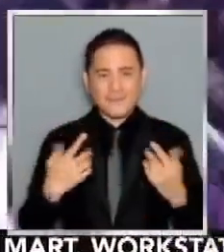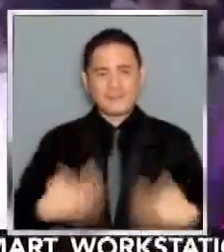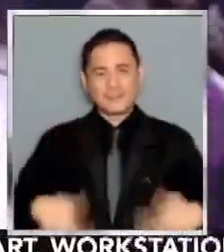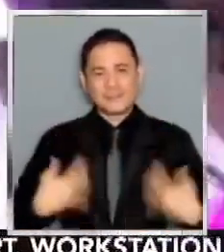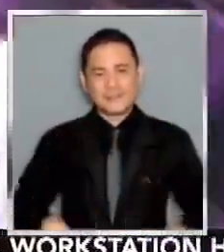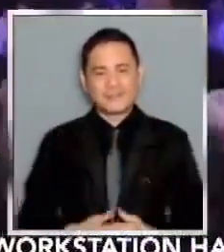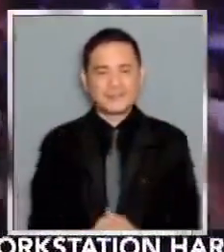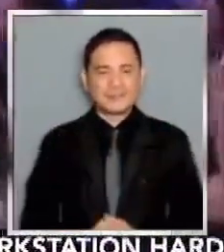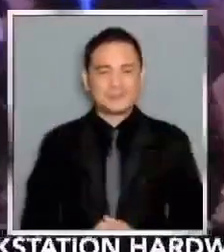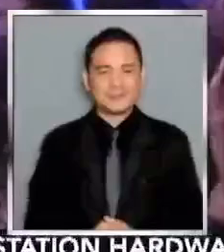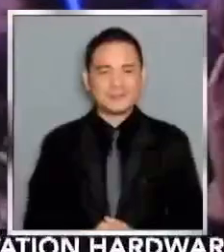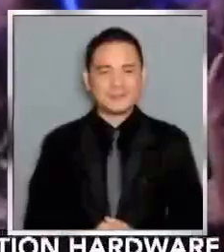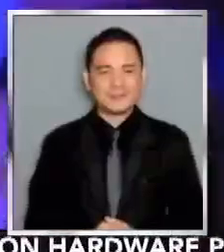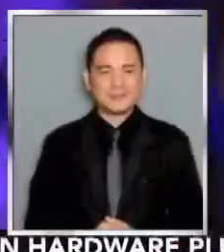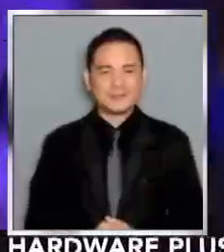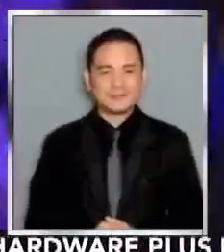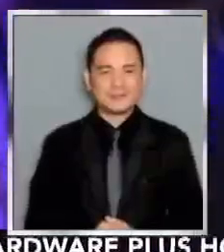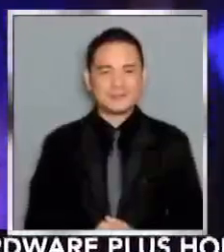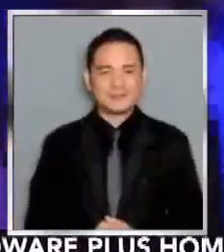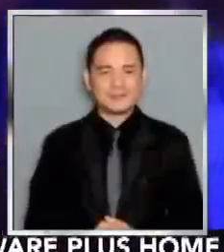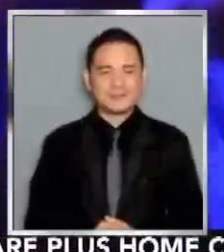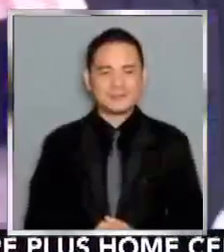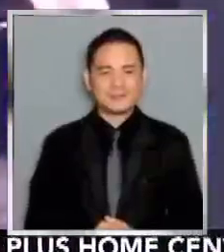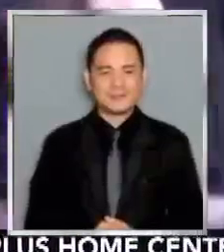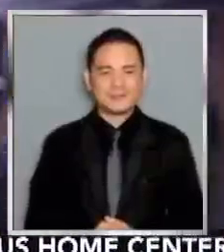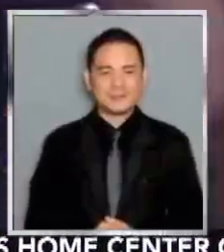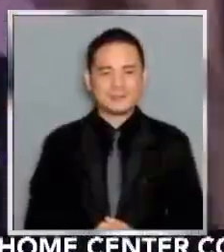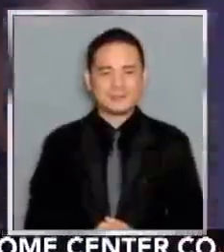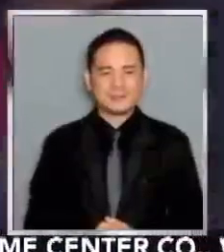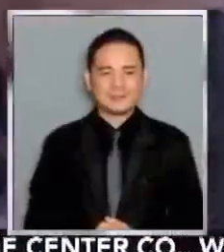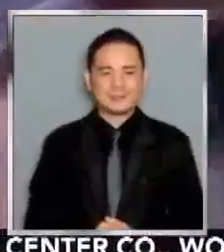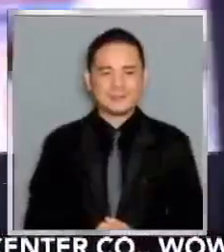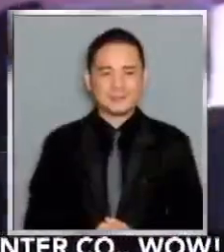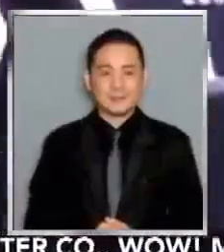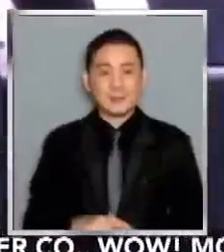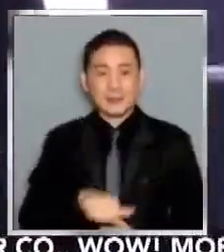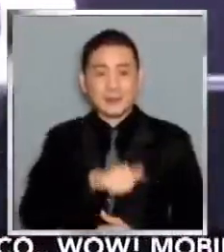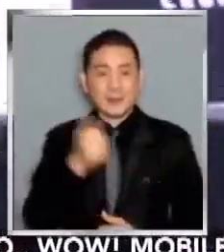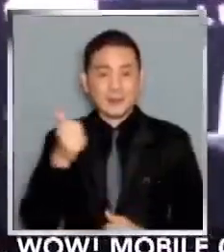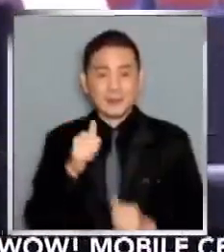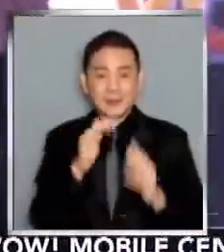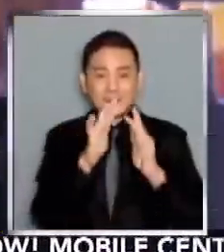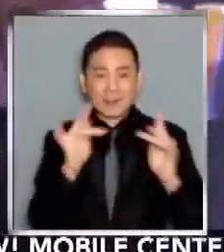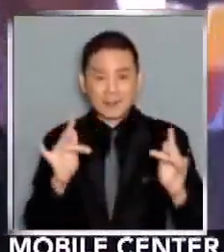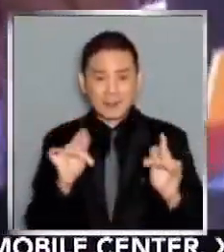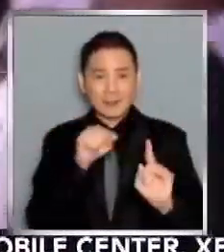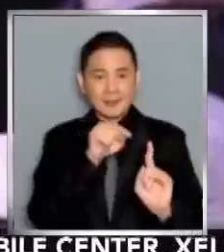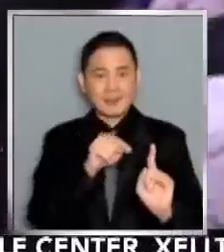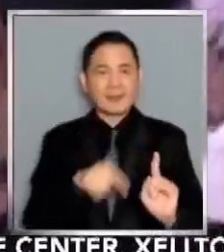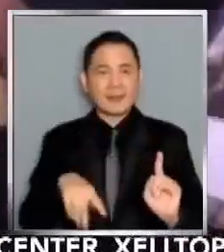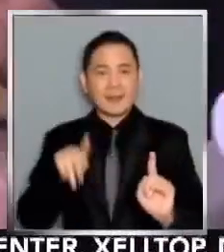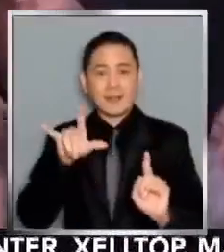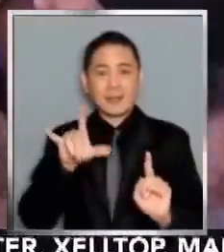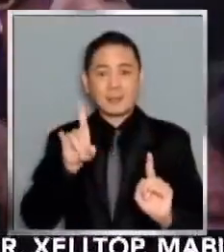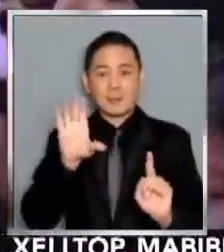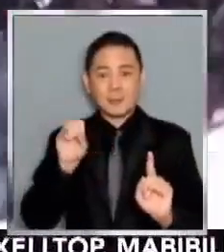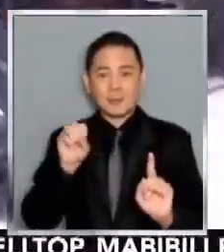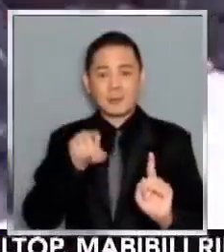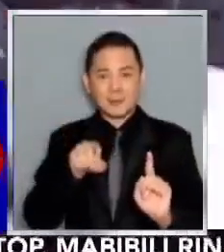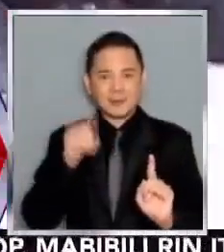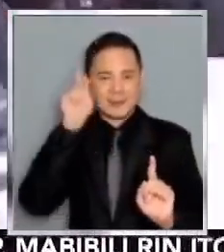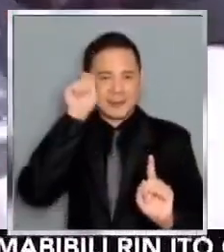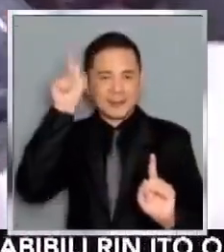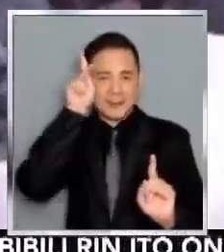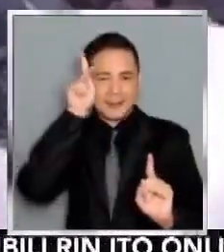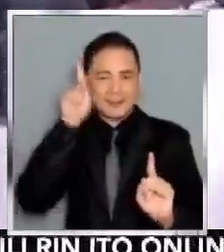it. Dinumog naman ng mga aklanong kapuso ang Kapuso Fiesta sa Kalibo Pastrana Park nitong Webes. Kabilang sa mga nagpakilig